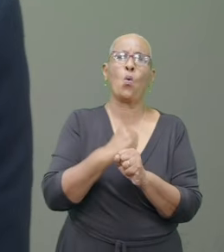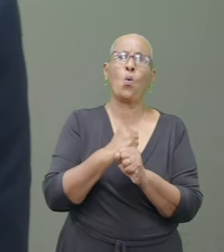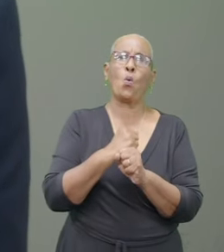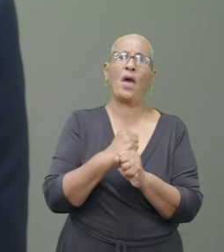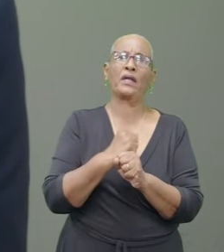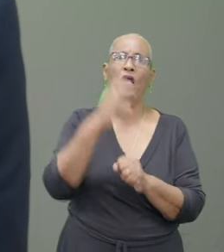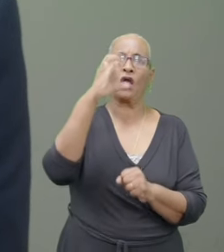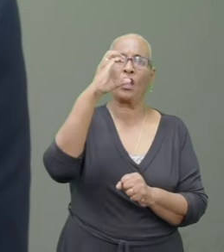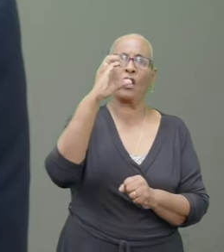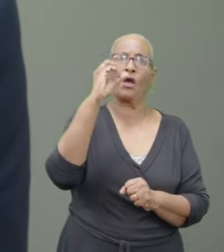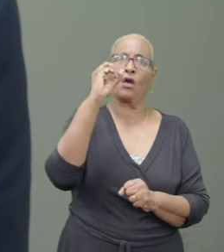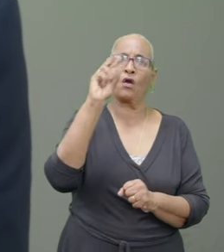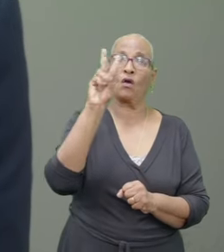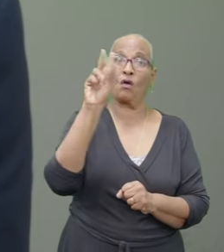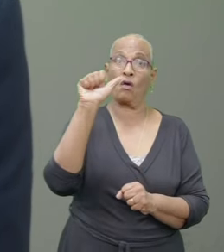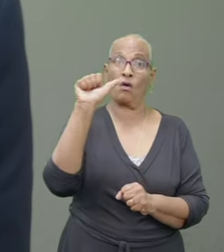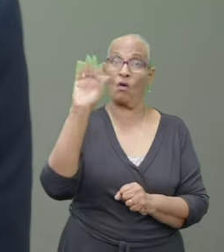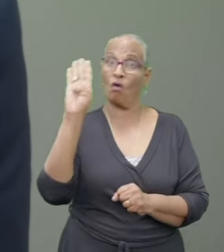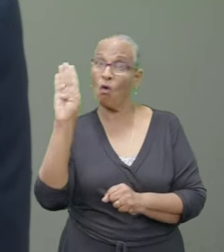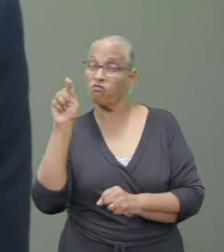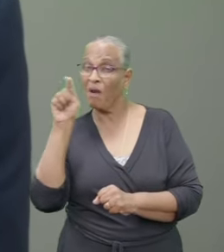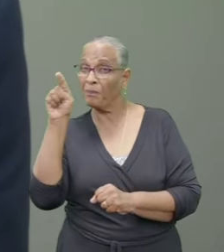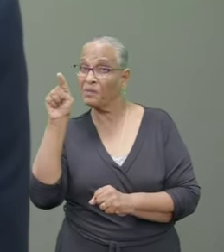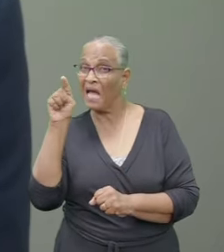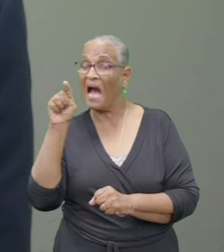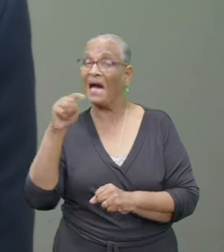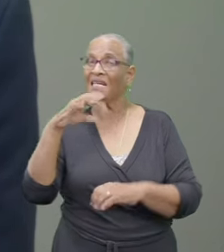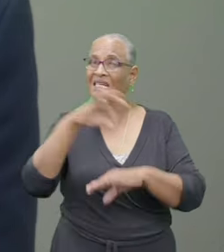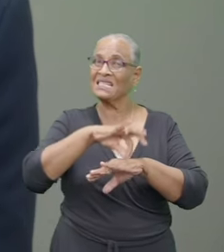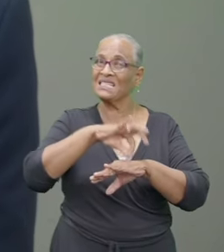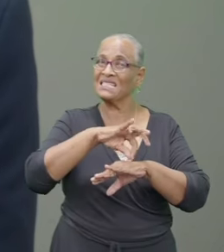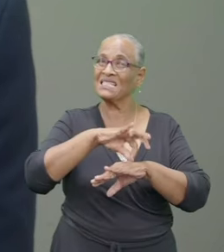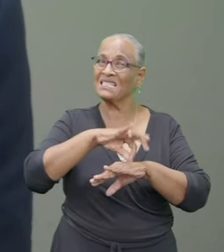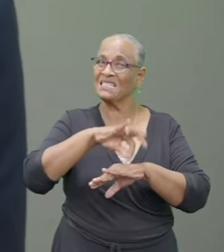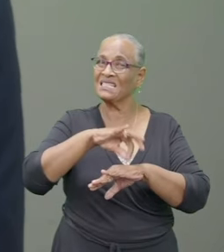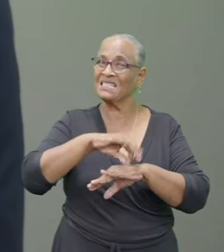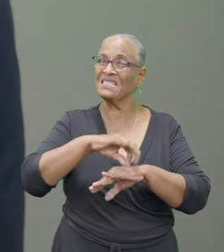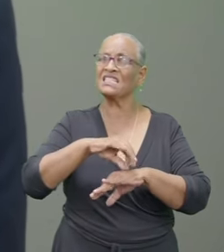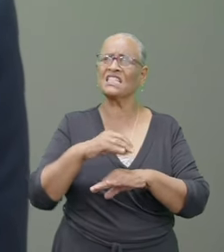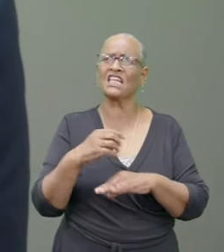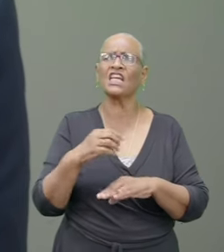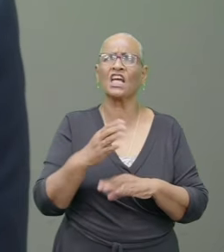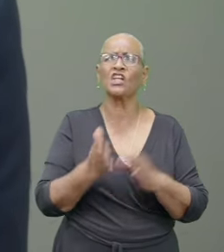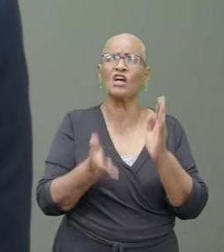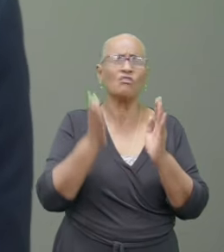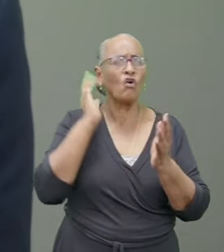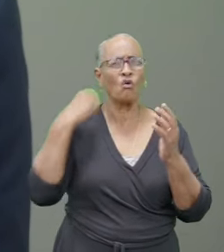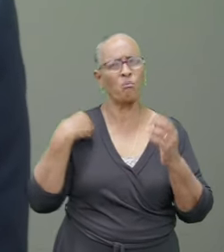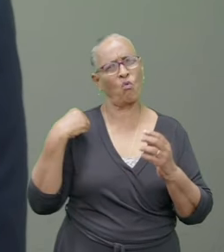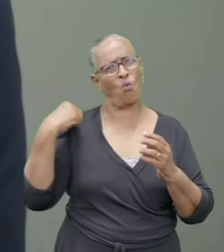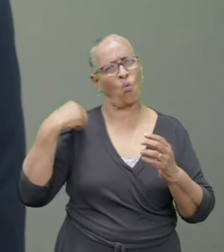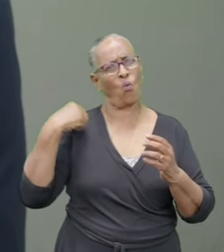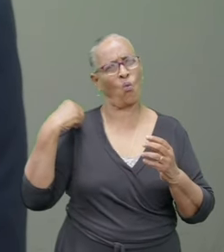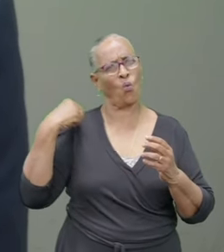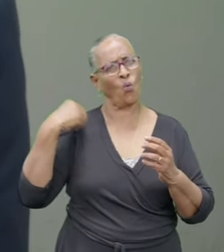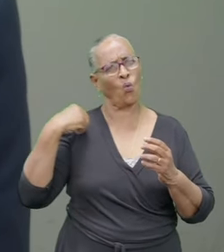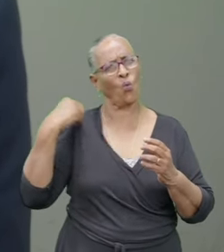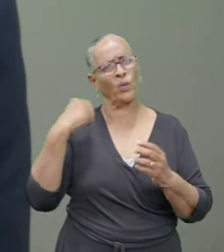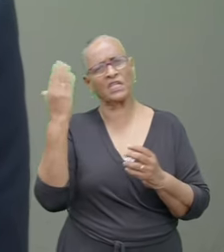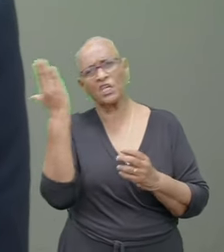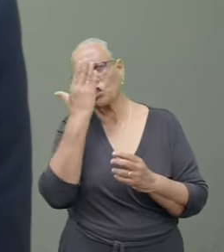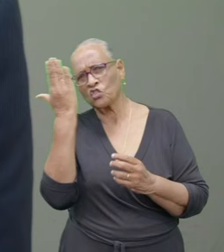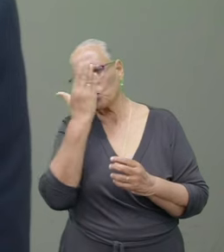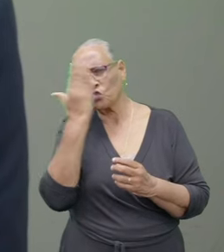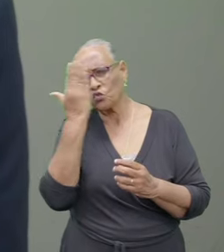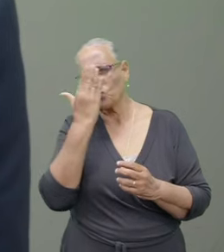centrale opleiding van verpleegkundige aanverwante beroepen. Die heeft reguliere opleidingen. Er zijn elk moment meer dan 1000 studenten, denk ik,